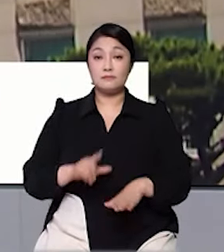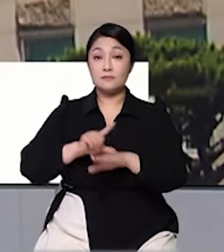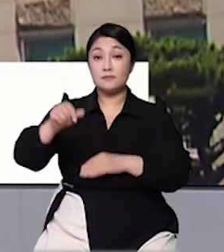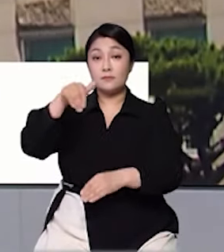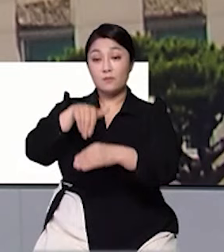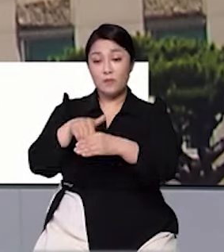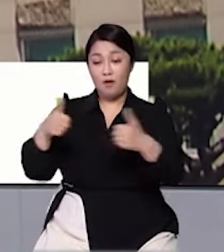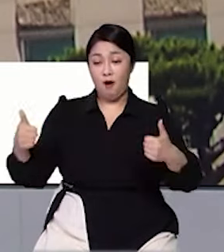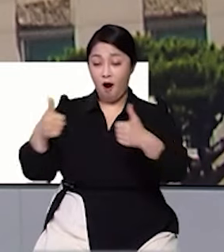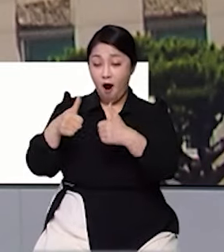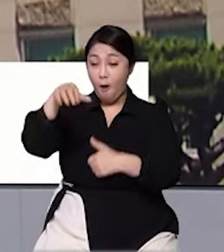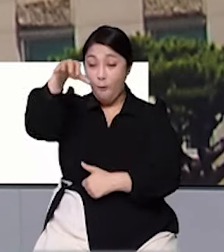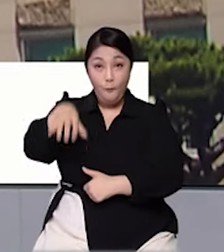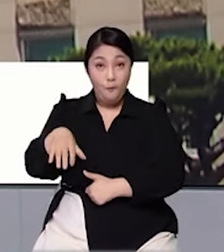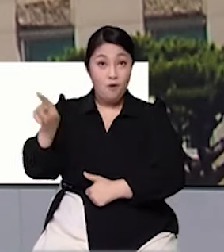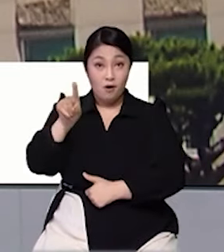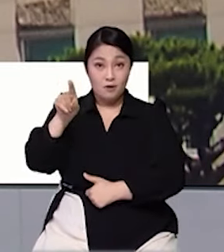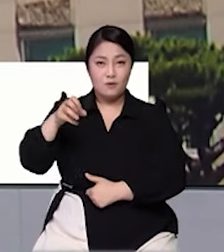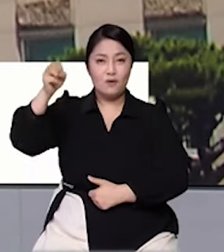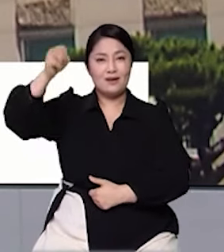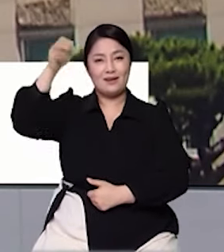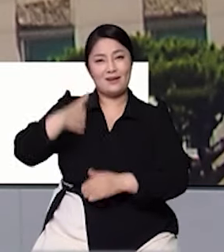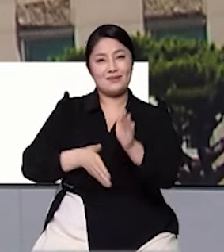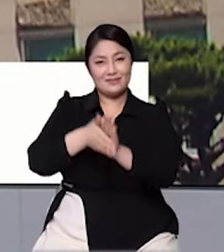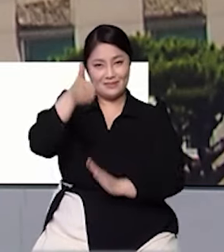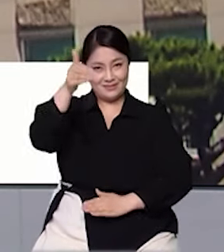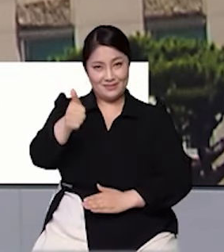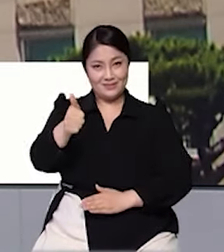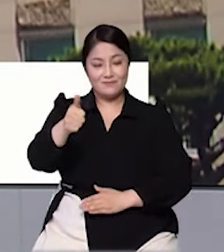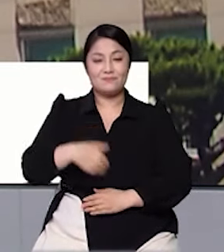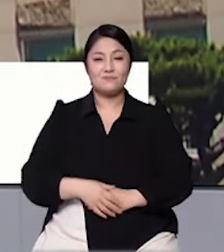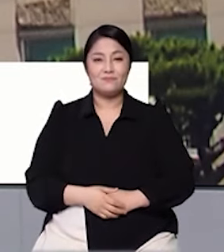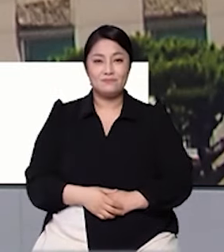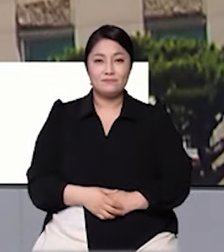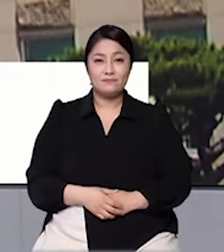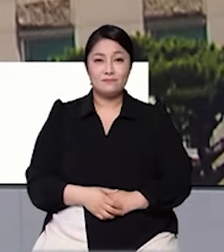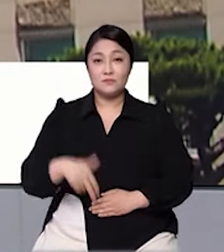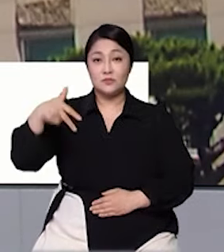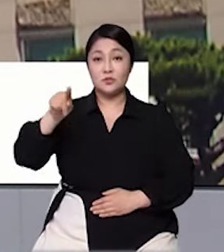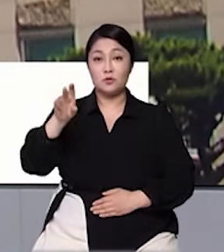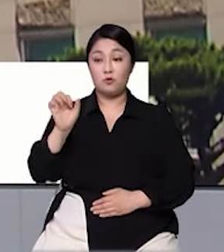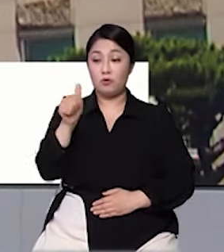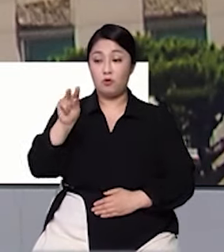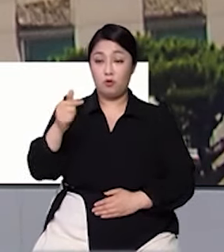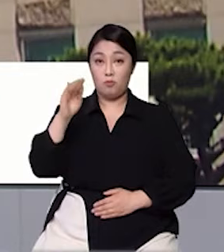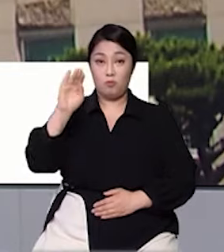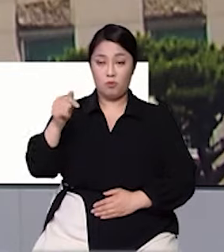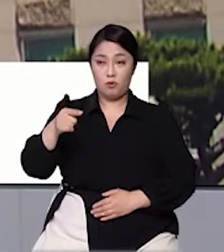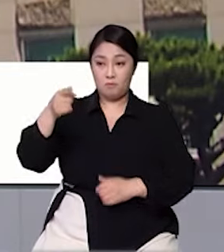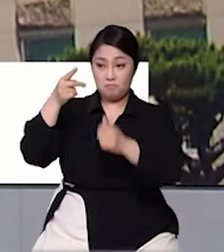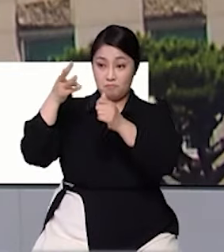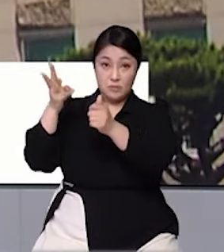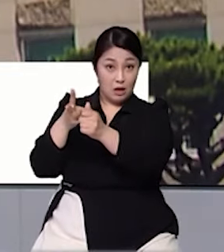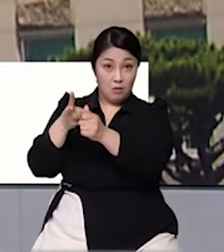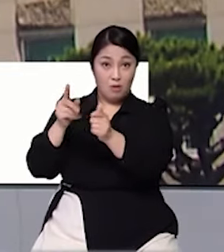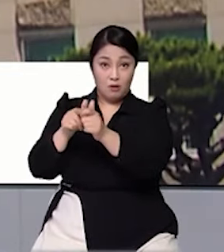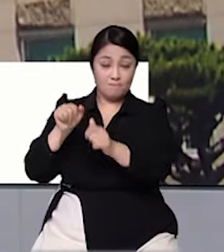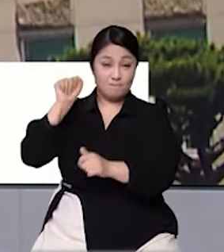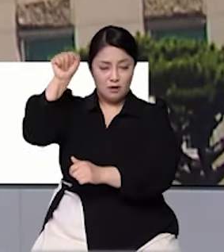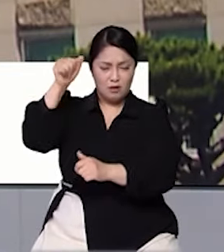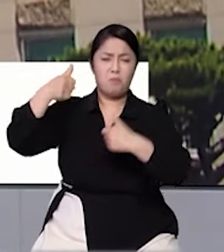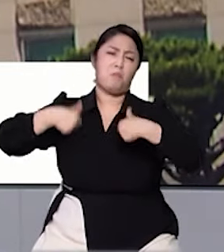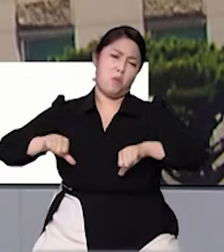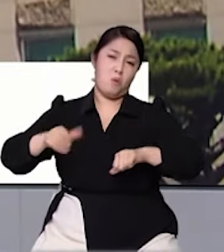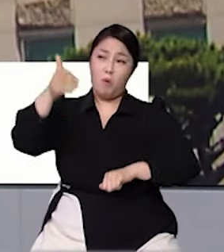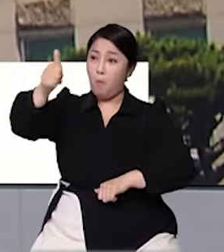지방선거 격전지를 가다 오늘은 광양 시장 선거를 살펴봅니다 정현 독 시장이 3선 도전을 포기하면서 무조 공산이